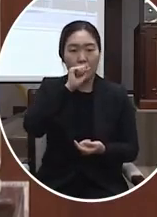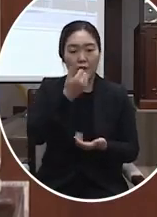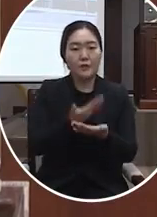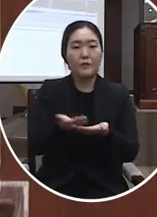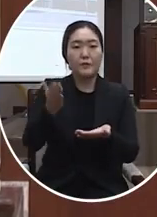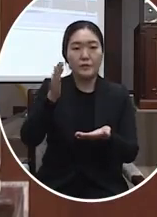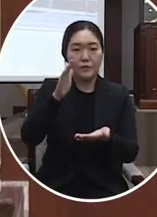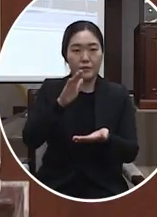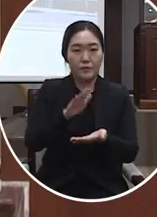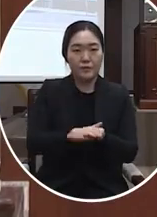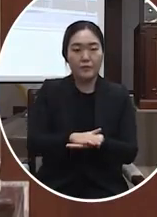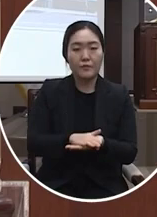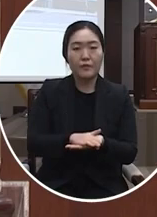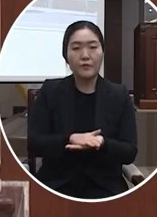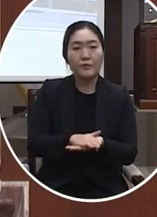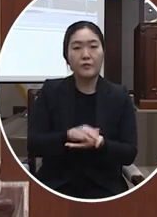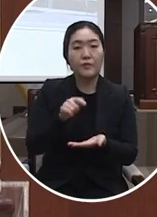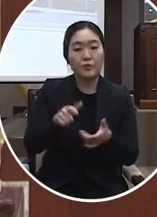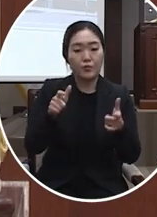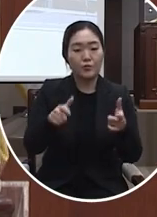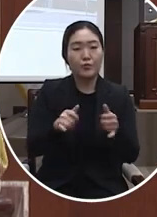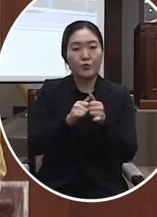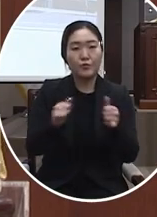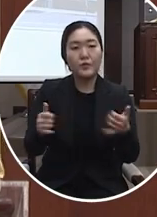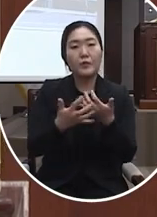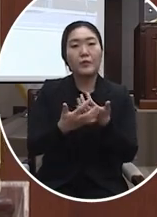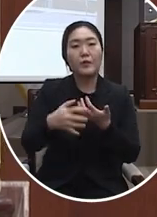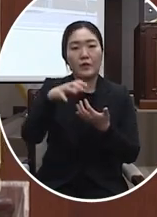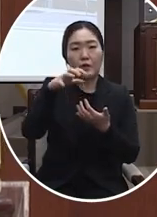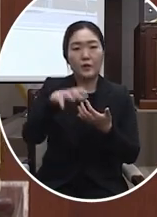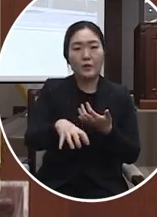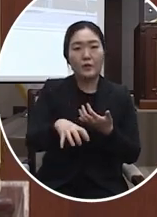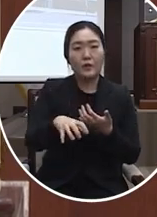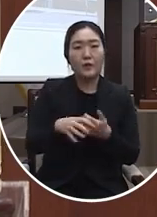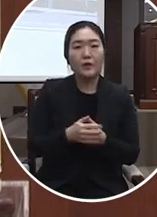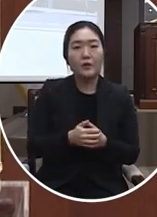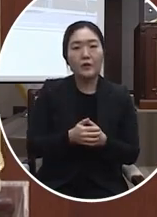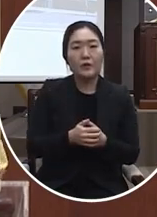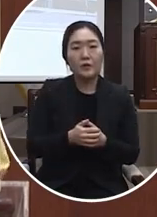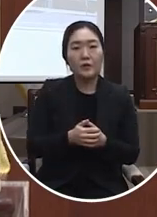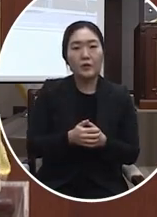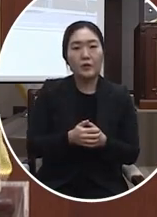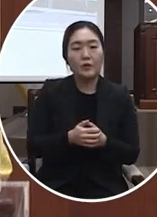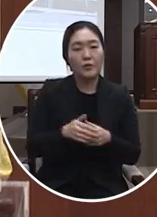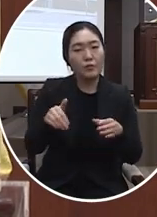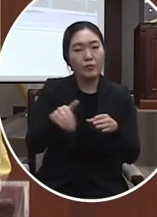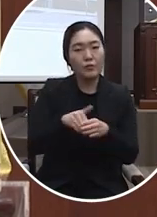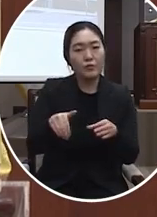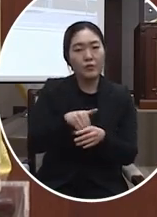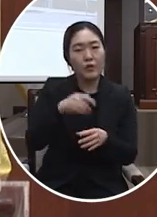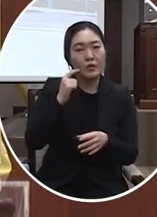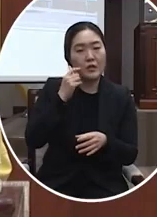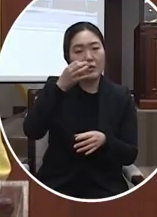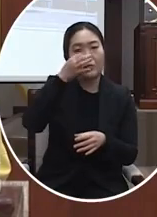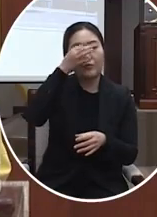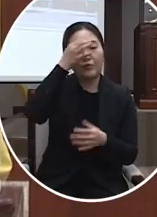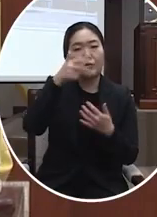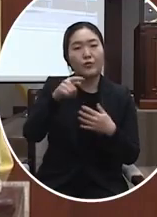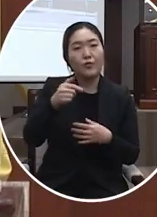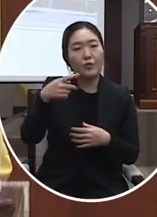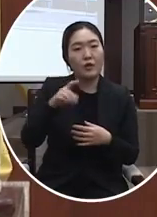투입하여 리모델링할 노원 구민회관 예술회관의 명칭을 노원 문화예술의